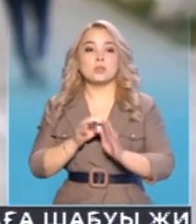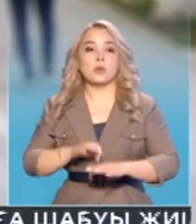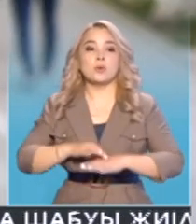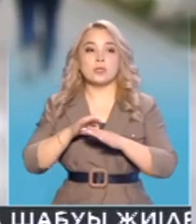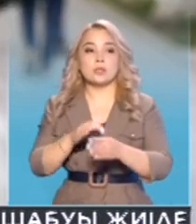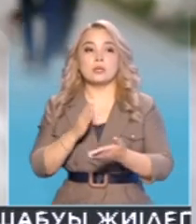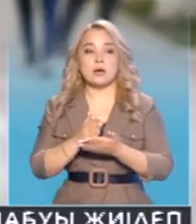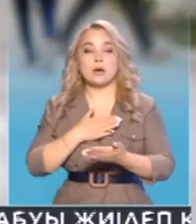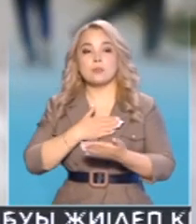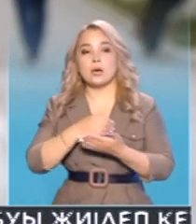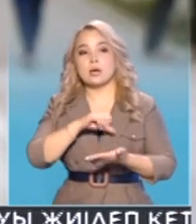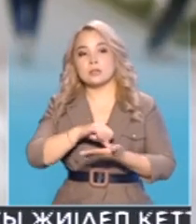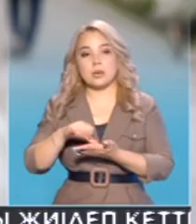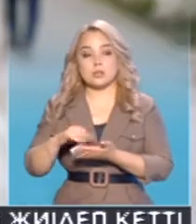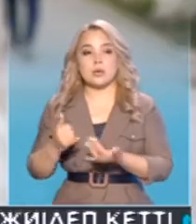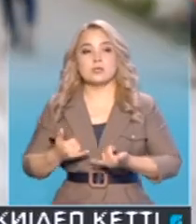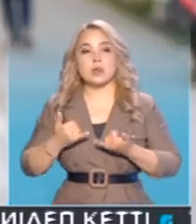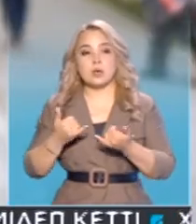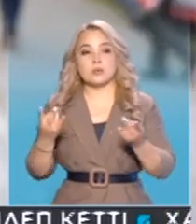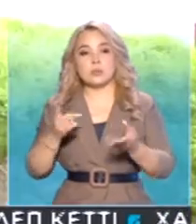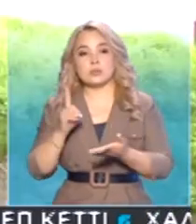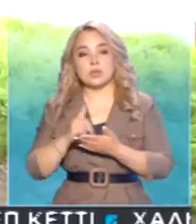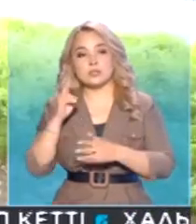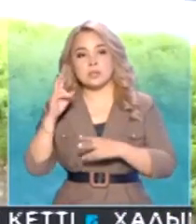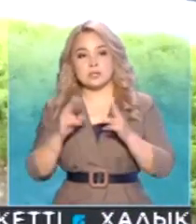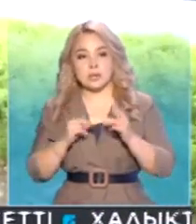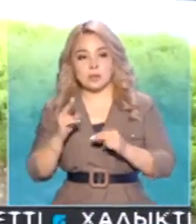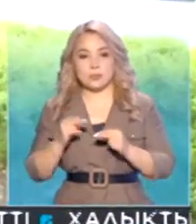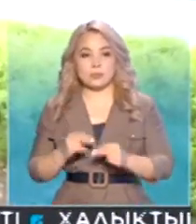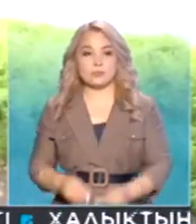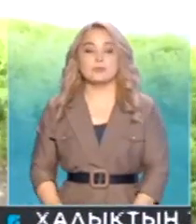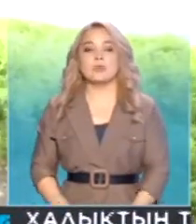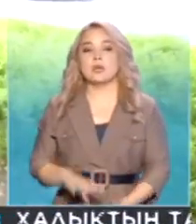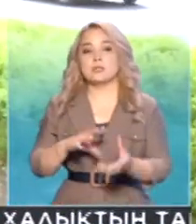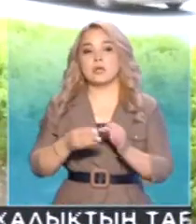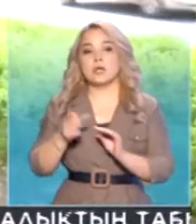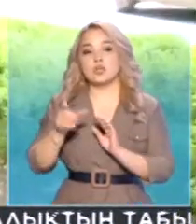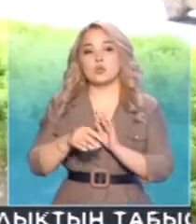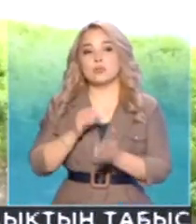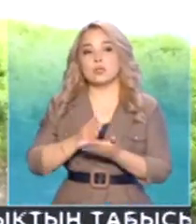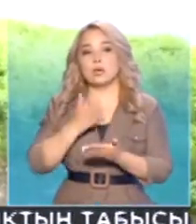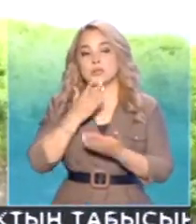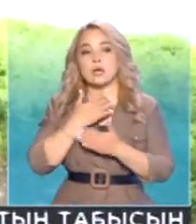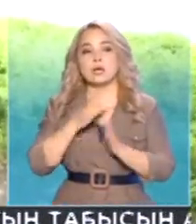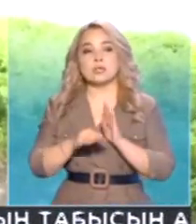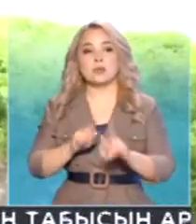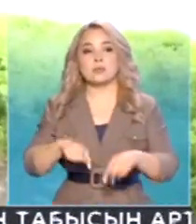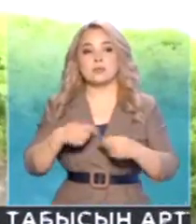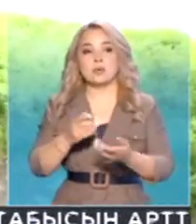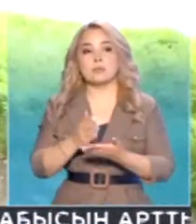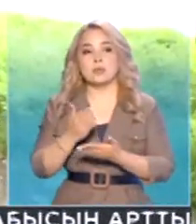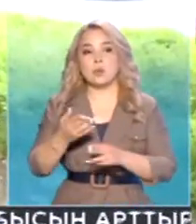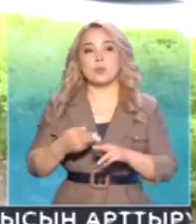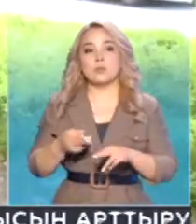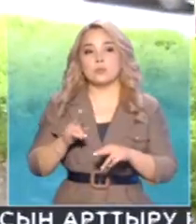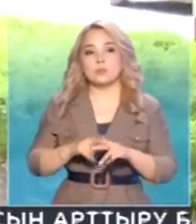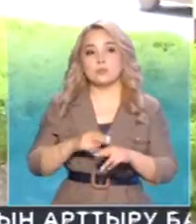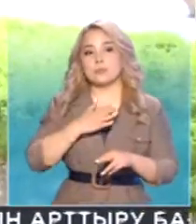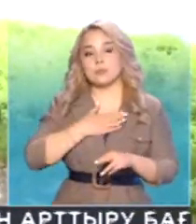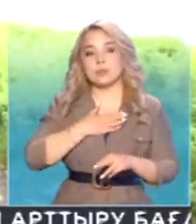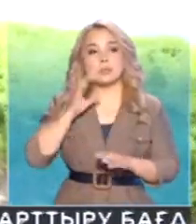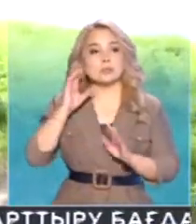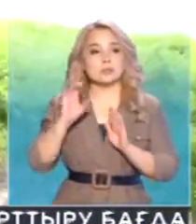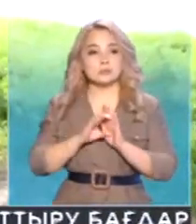ауыздан атсалысып дауыс беру керек біз деп санаймын. Екінші естіген мен депутатты біз сайлаймыз. Сосын мен